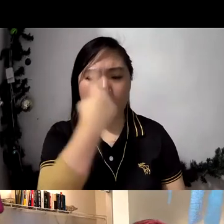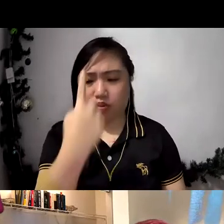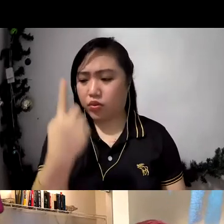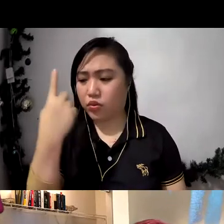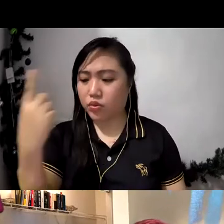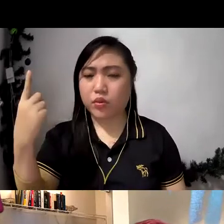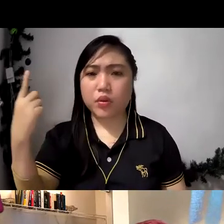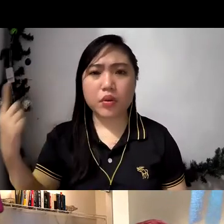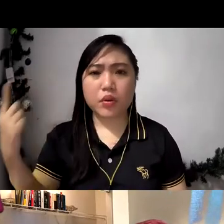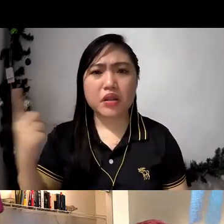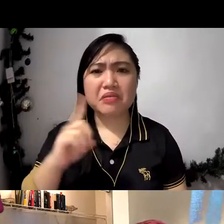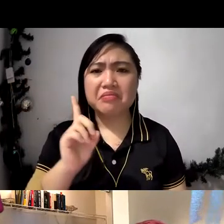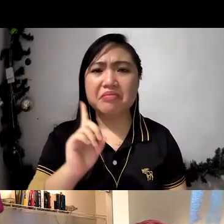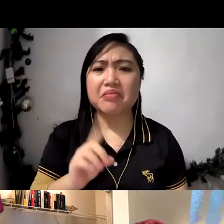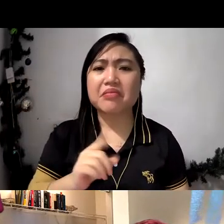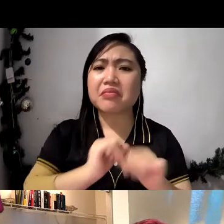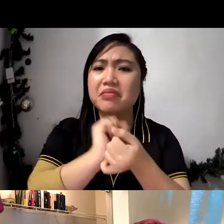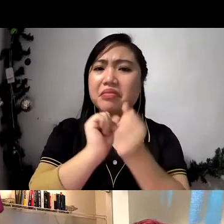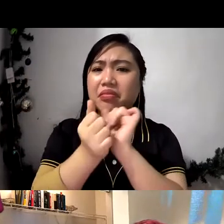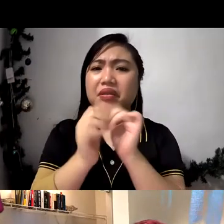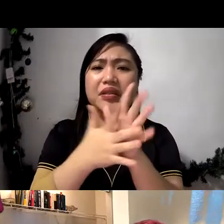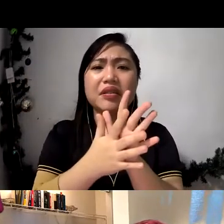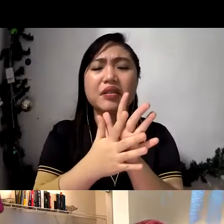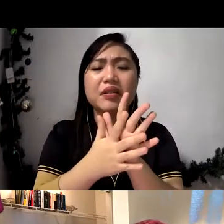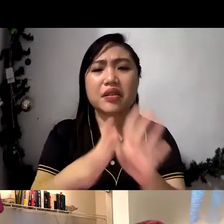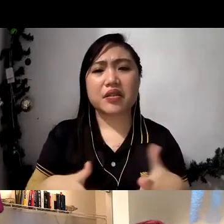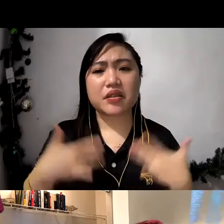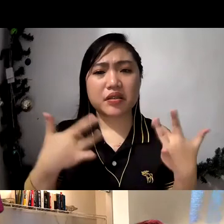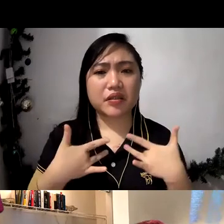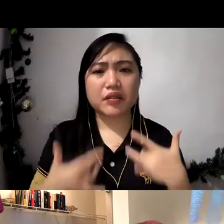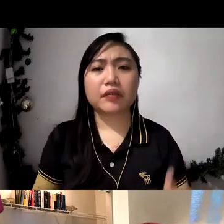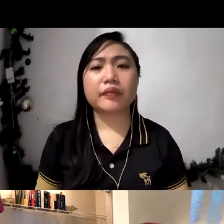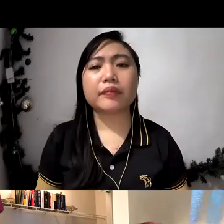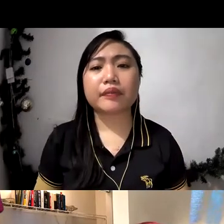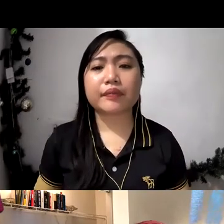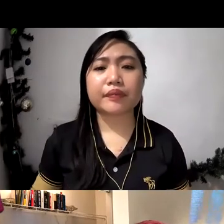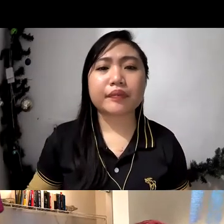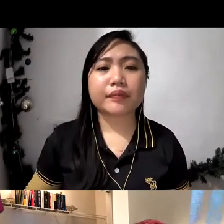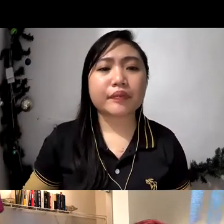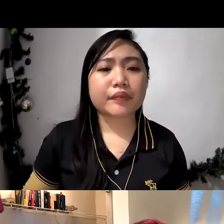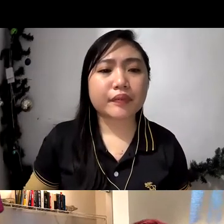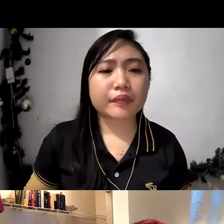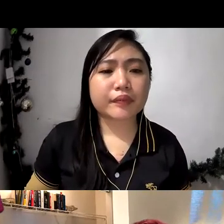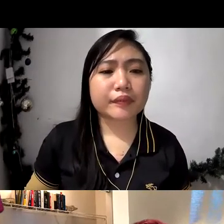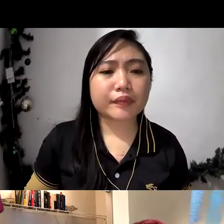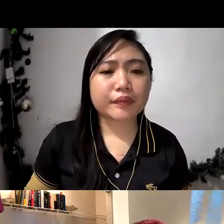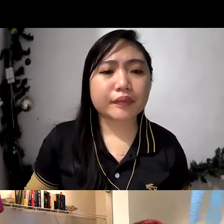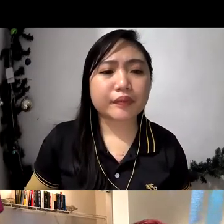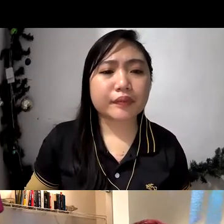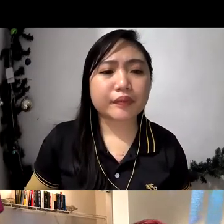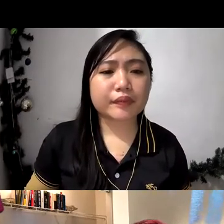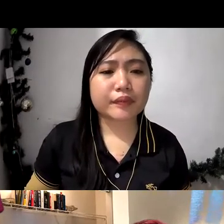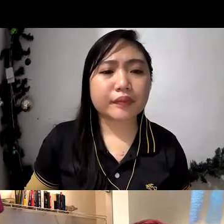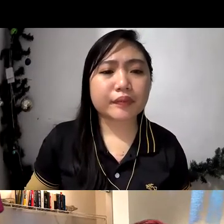Makakita po natin yan, no, yung medyo may edad-edad na umaattend ang mga alumni homecoming. Mapapansin niyo po pag umattend kayo sa